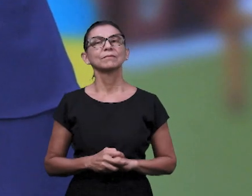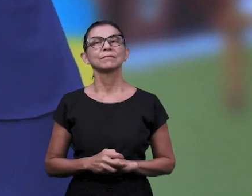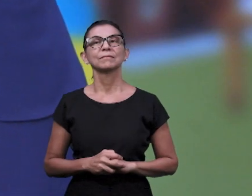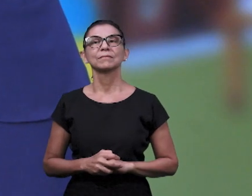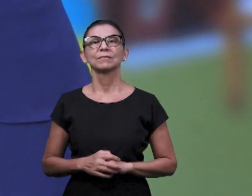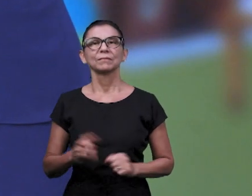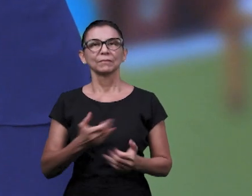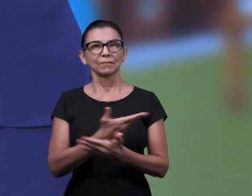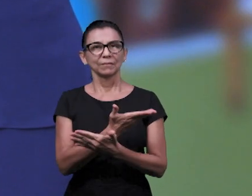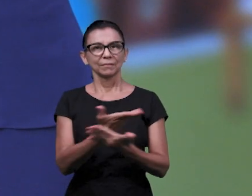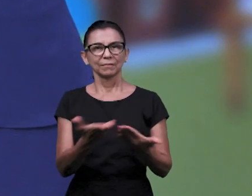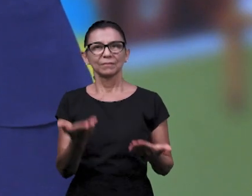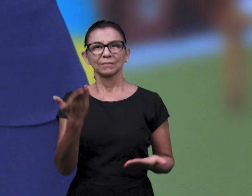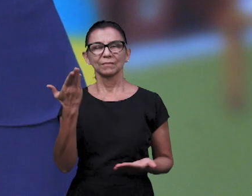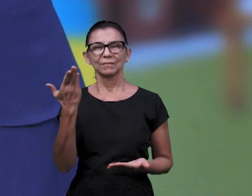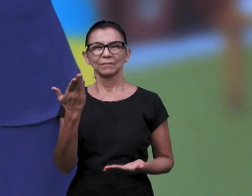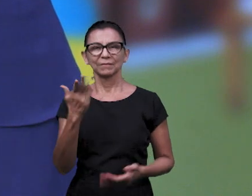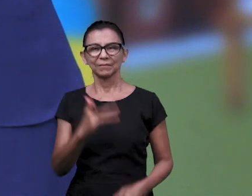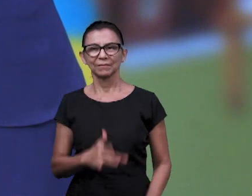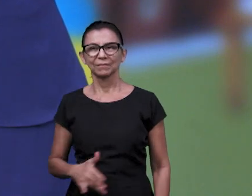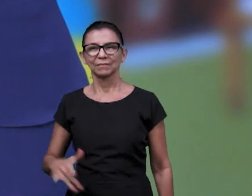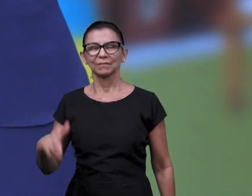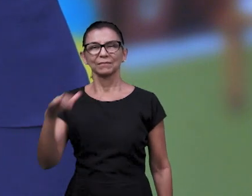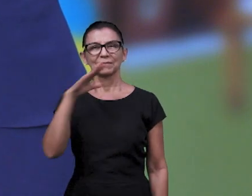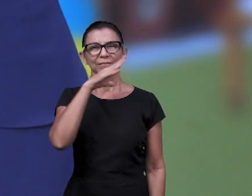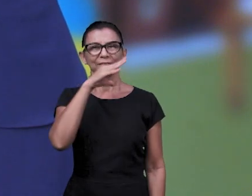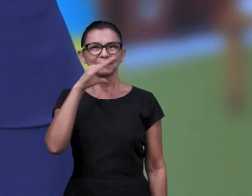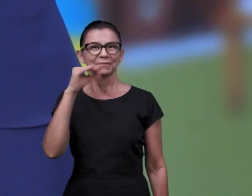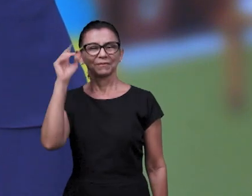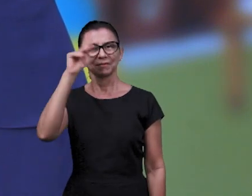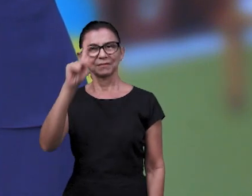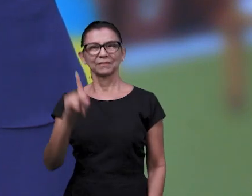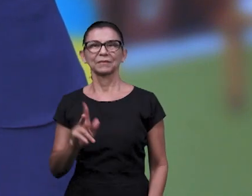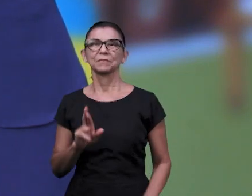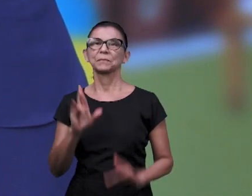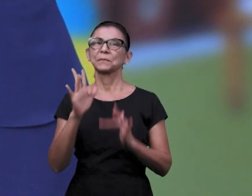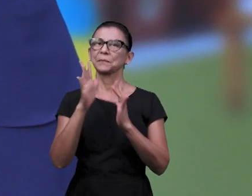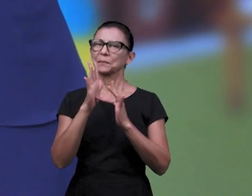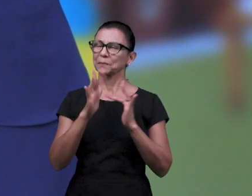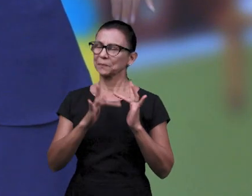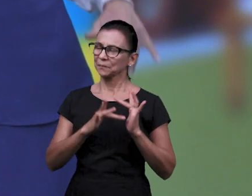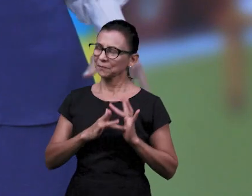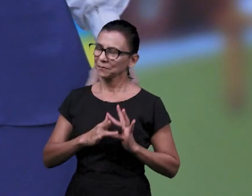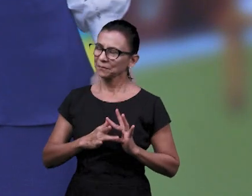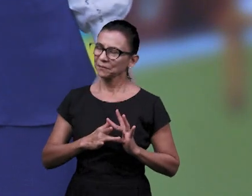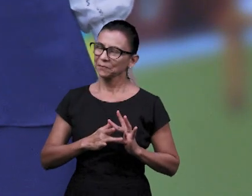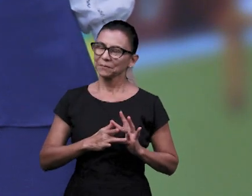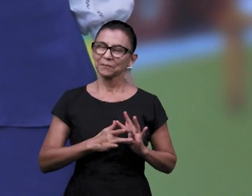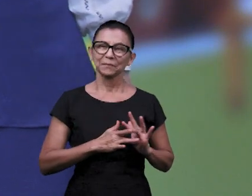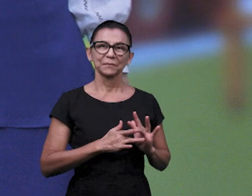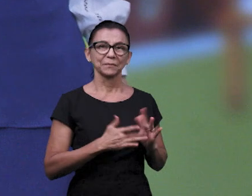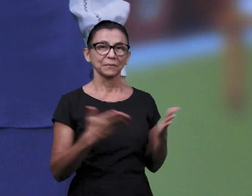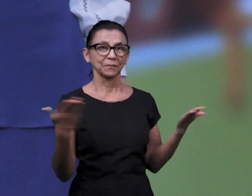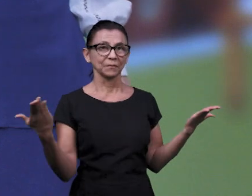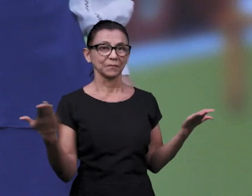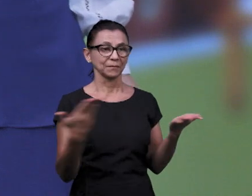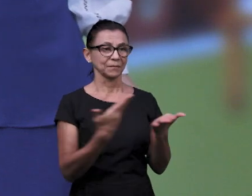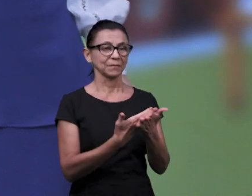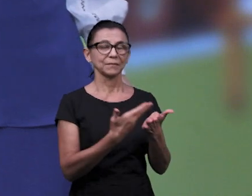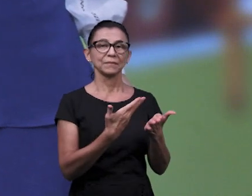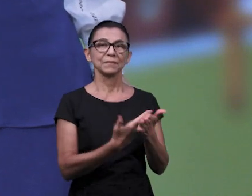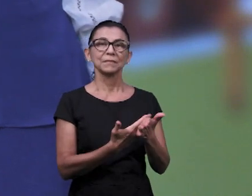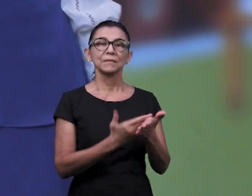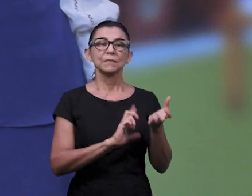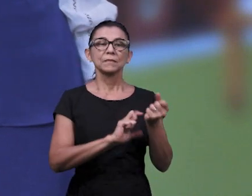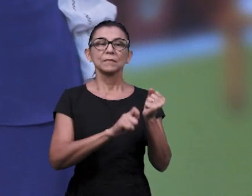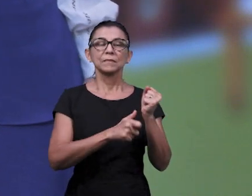Je salue les enfants intermédiaires et adolescents dans la paix du Seigneur. Nous sommes en train